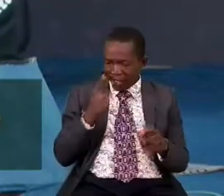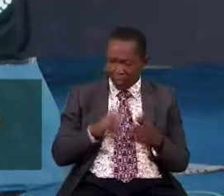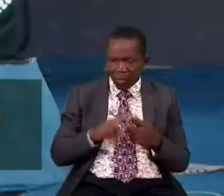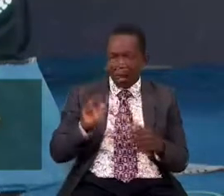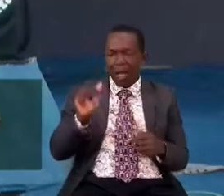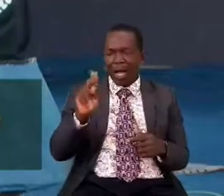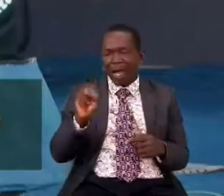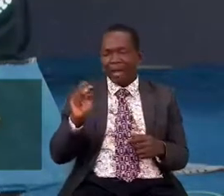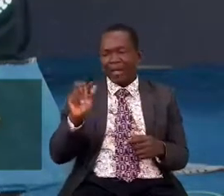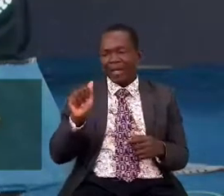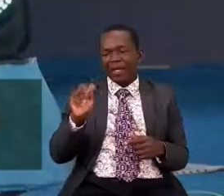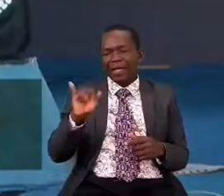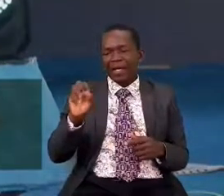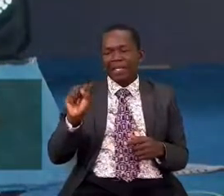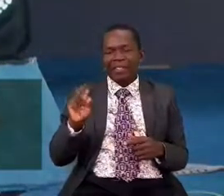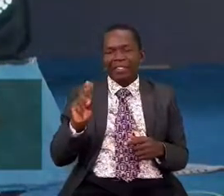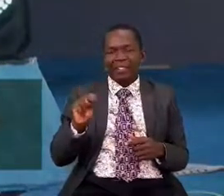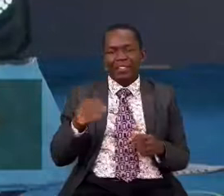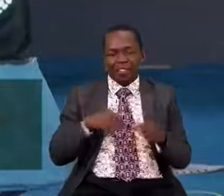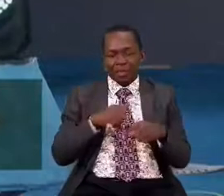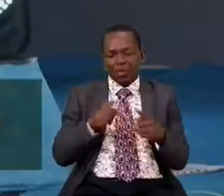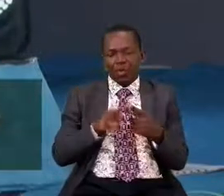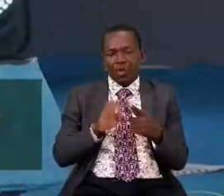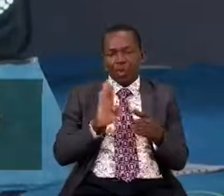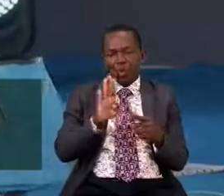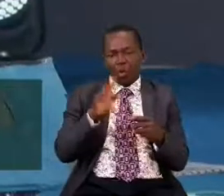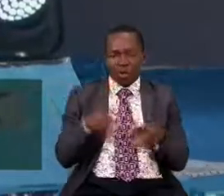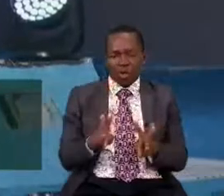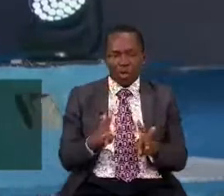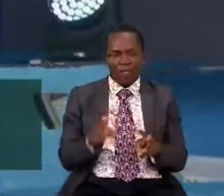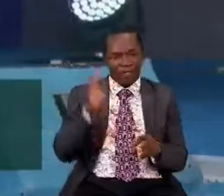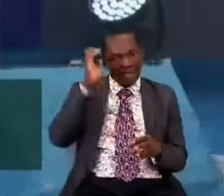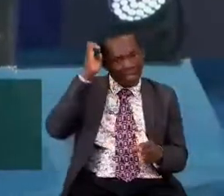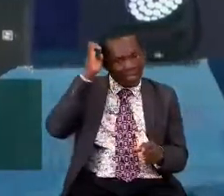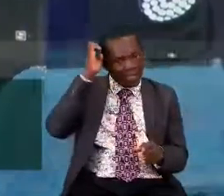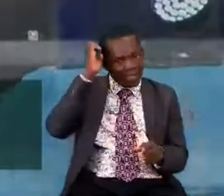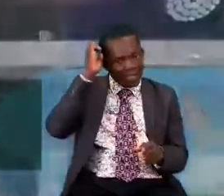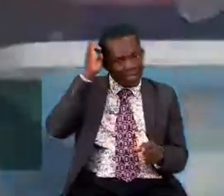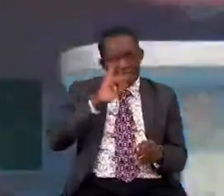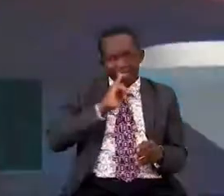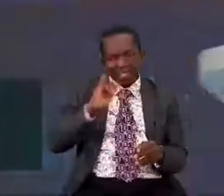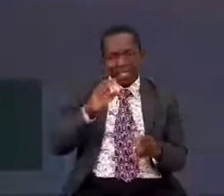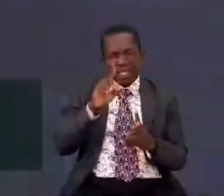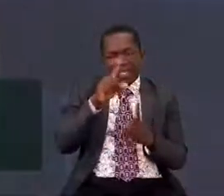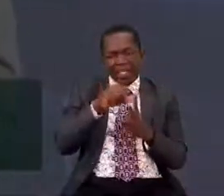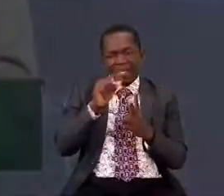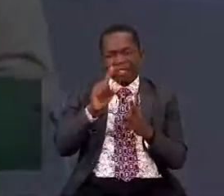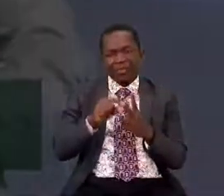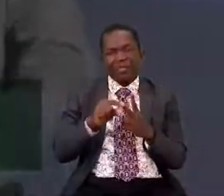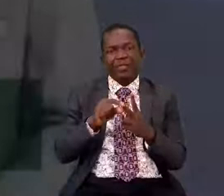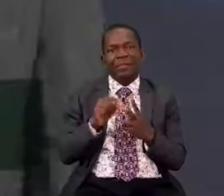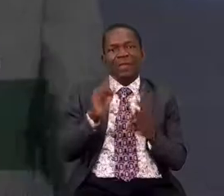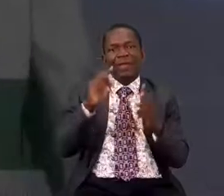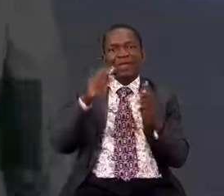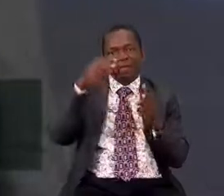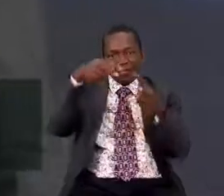choisi. Un instrument que j'ai choisi. Seigneur, ça veut dire quoi? Un